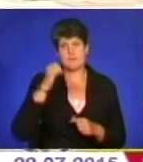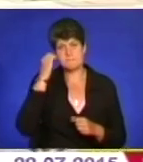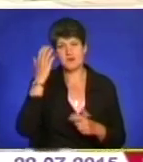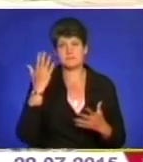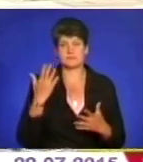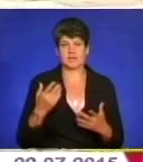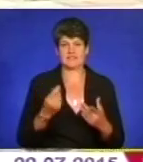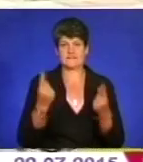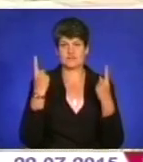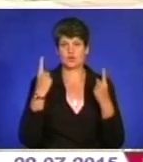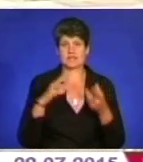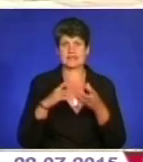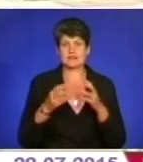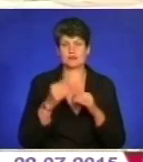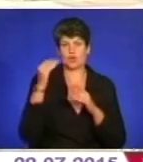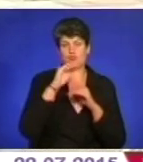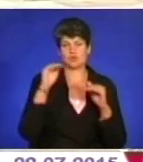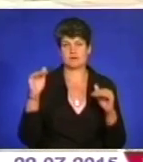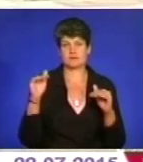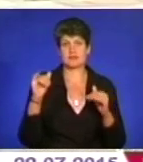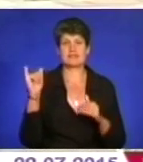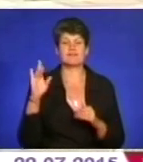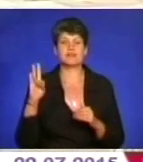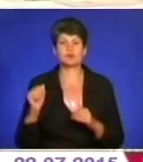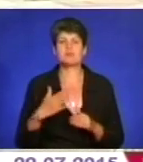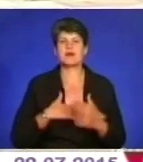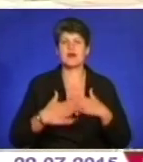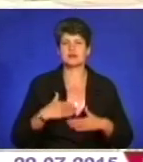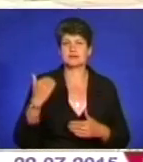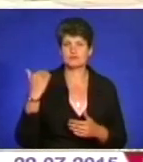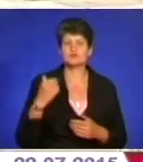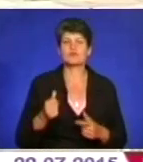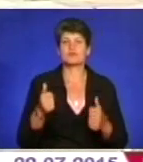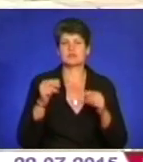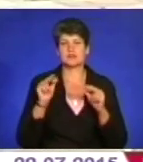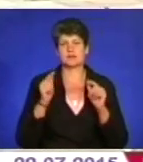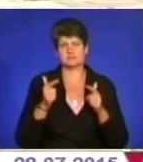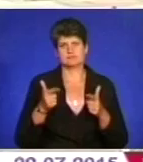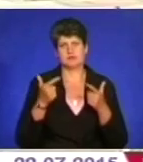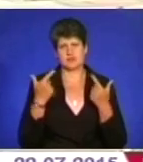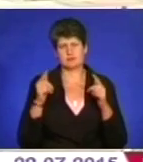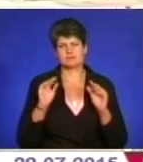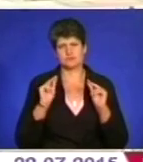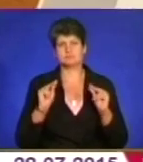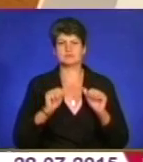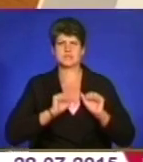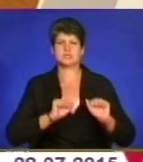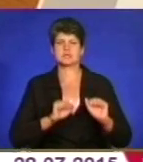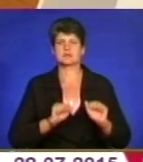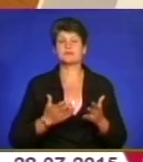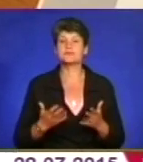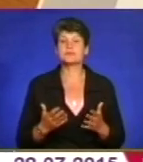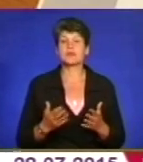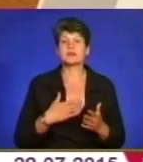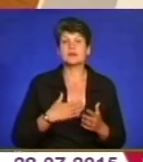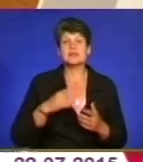високі результати на такому рівні. Так що, Іванко, ми раді за нього, що він гідно захистив честь нашої держави на такому рівні. Насправді не